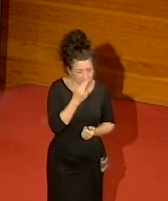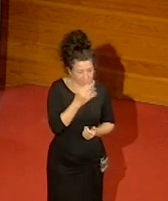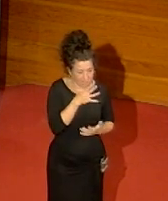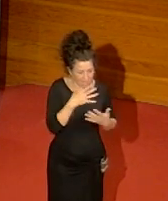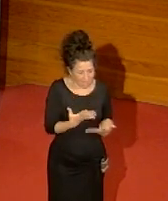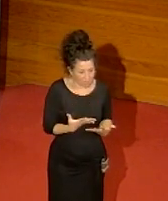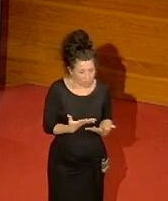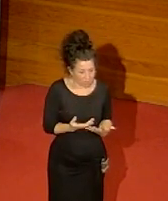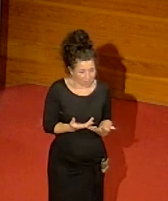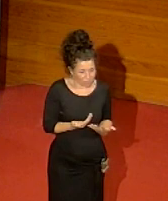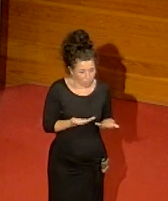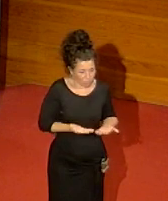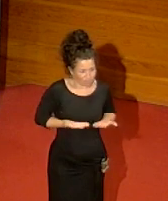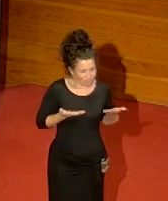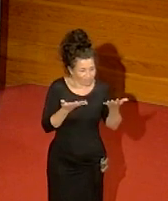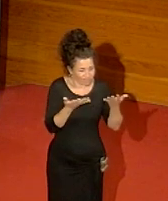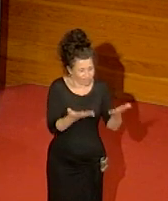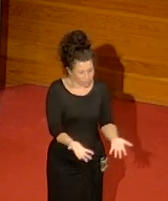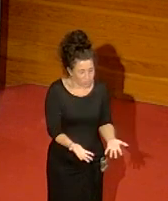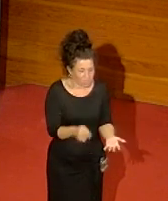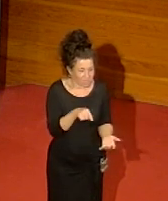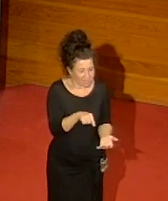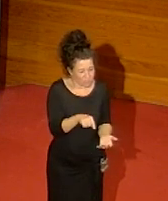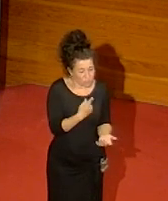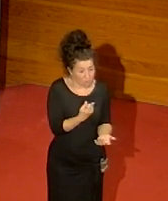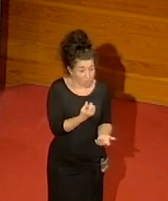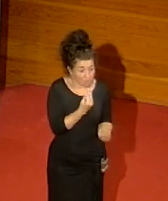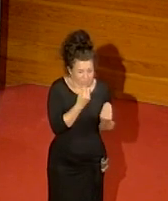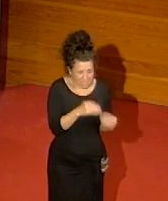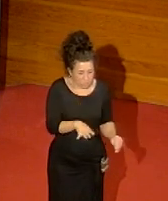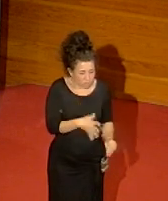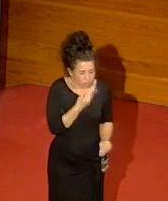hauetan erakustea, oso berezia izan zen. Eta izan zen,